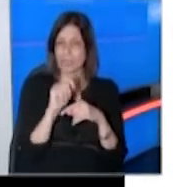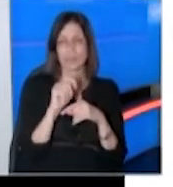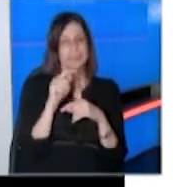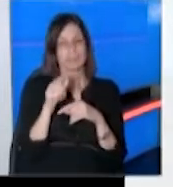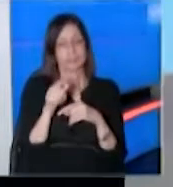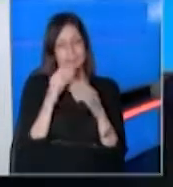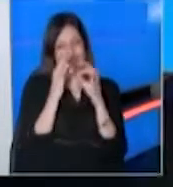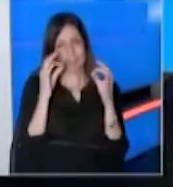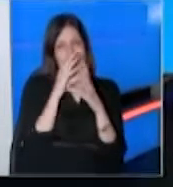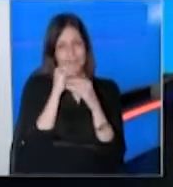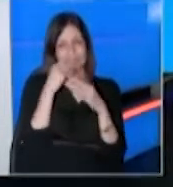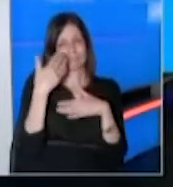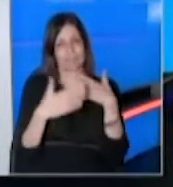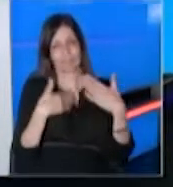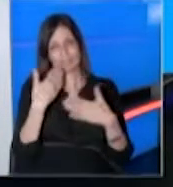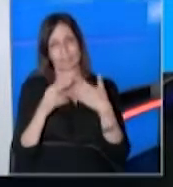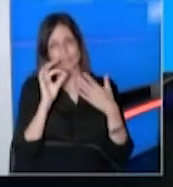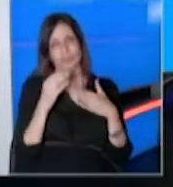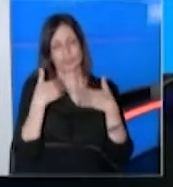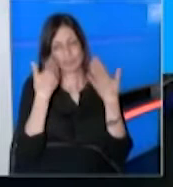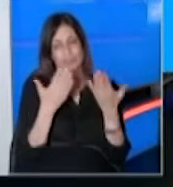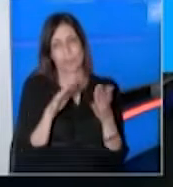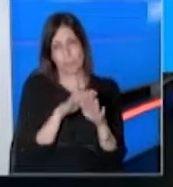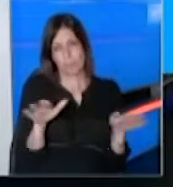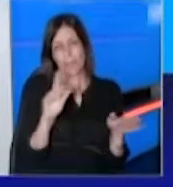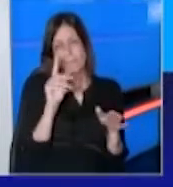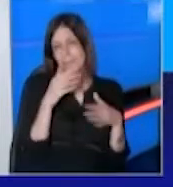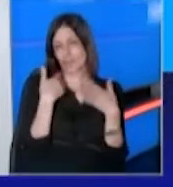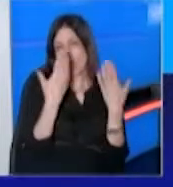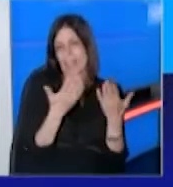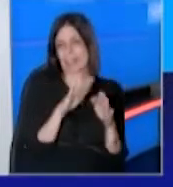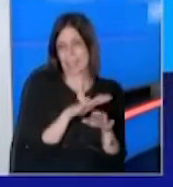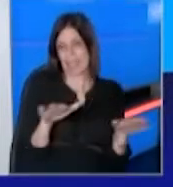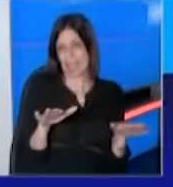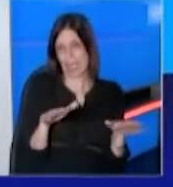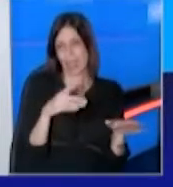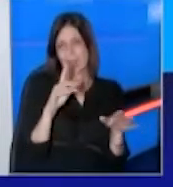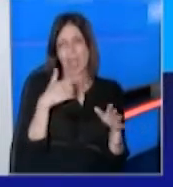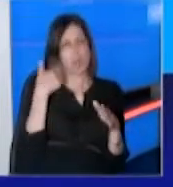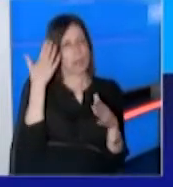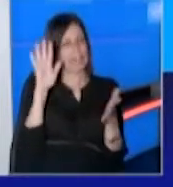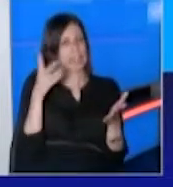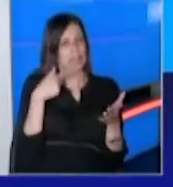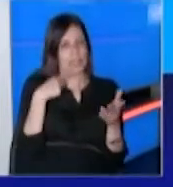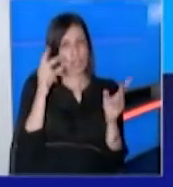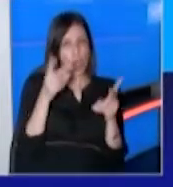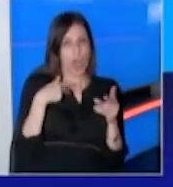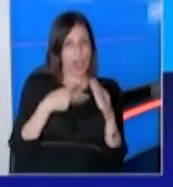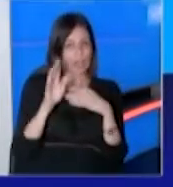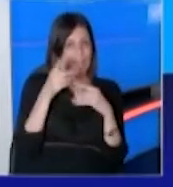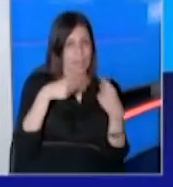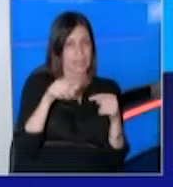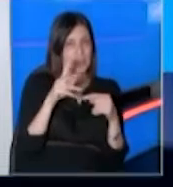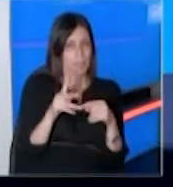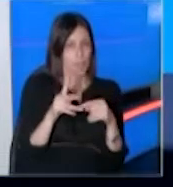אתה בעצם מתחיל לדבר על התהליך של ההקצאת... שמי נותן את הקרקע? לא, בדיוק. למה אני לא מכיר? אני יכול ללכת לוועדת הפרוגרמות